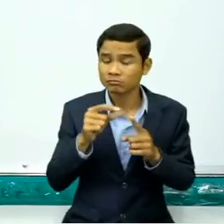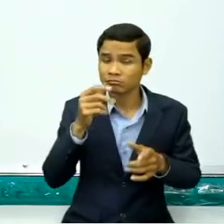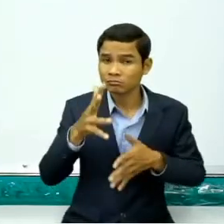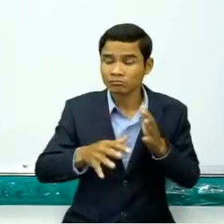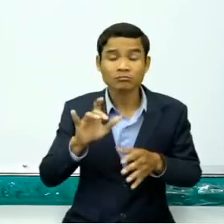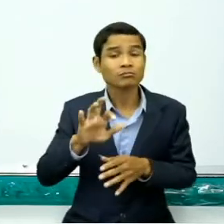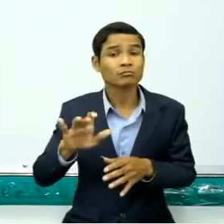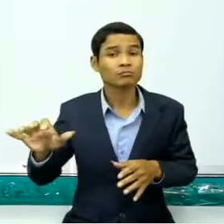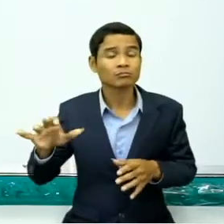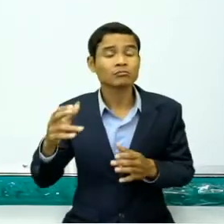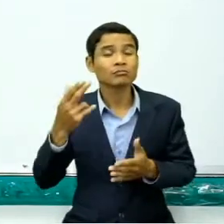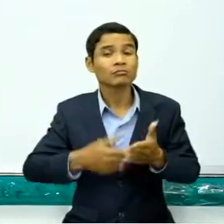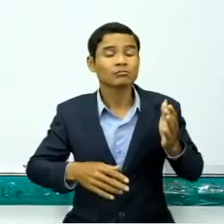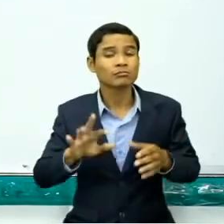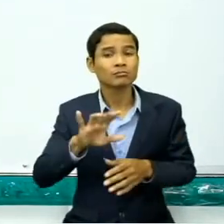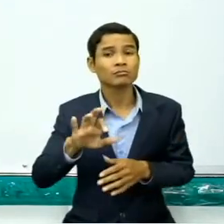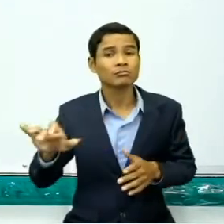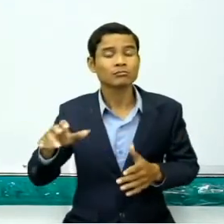đai mà vầy con.